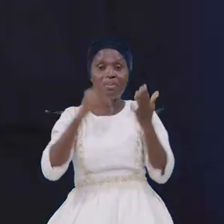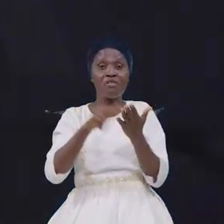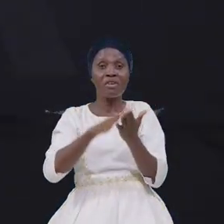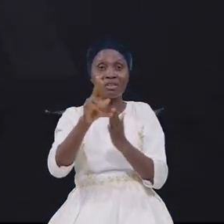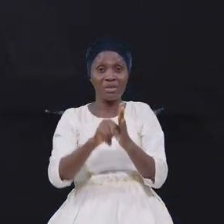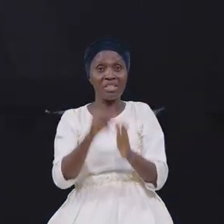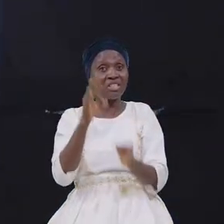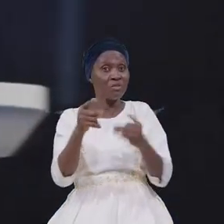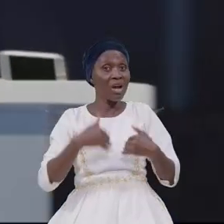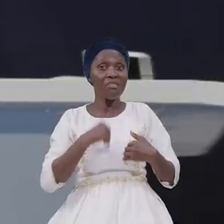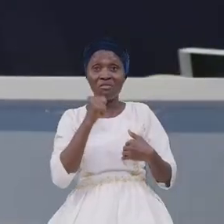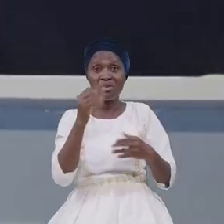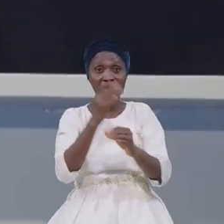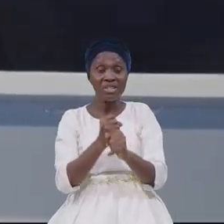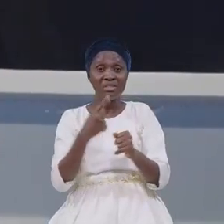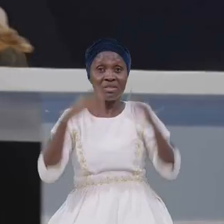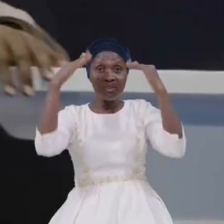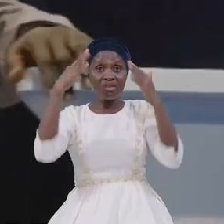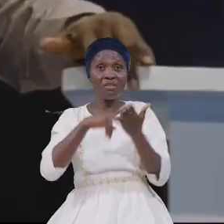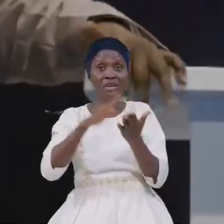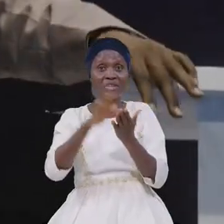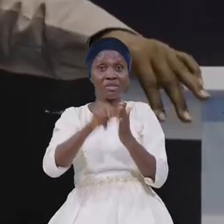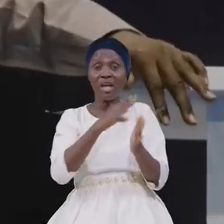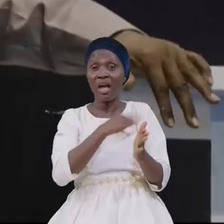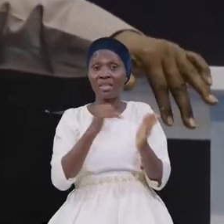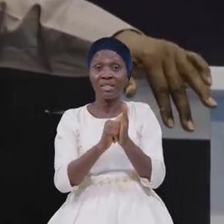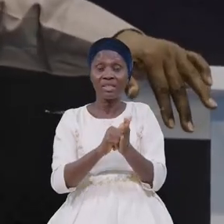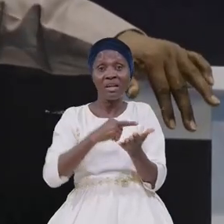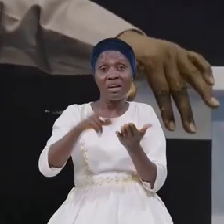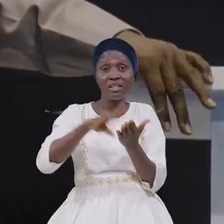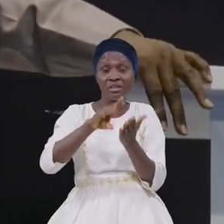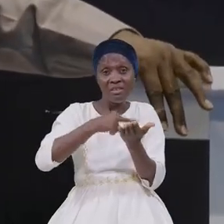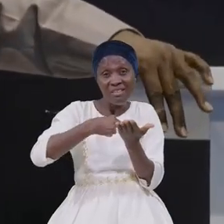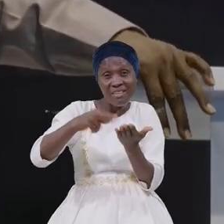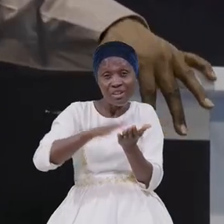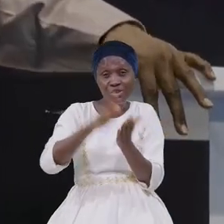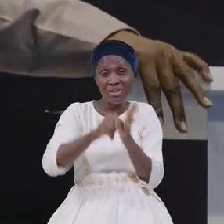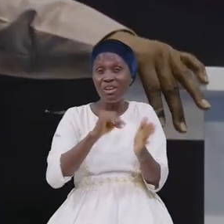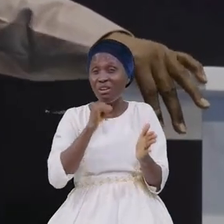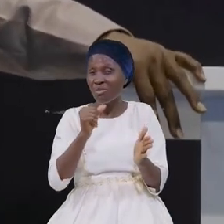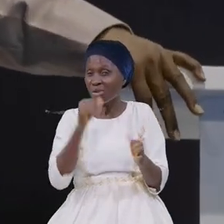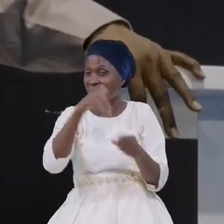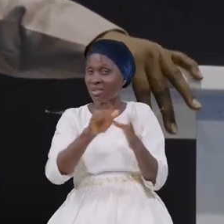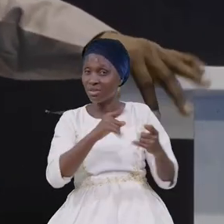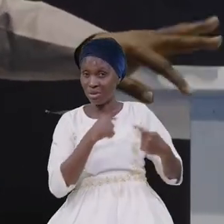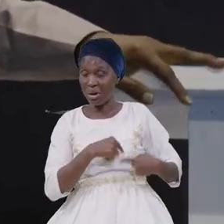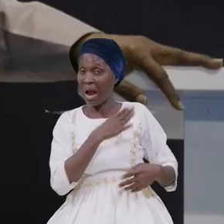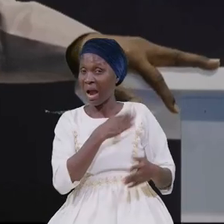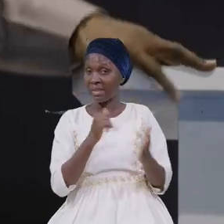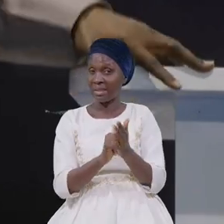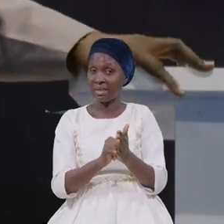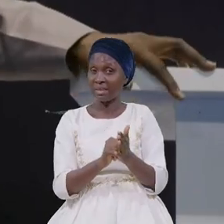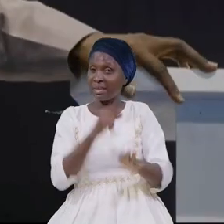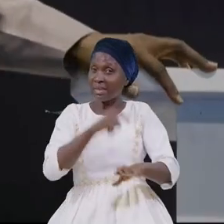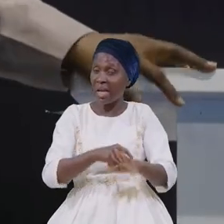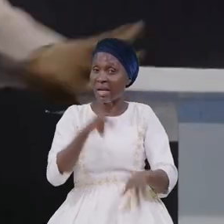règne pas dans votre vie jusqu'à ce temps-là, et que Christ est parti, et que les saints soient partis, et